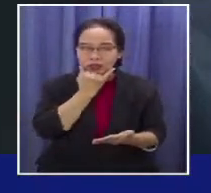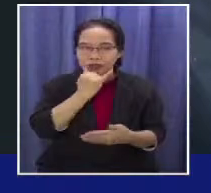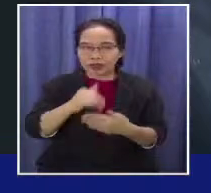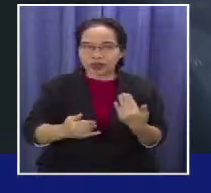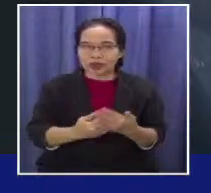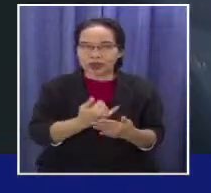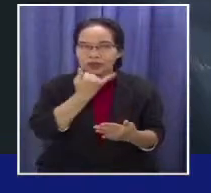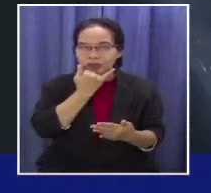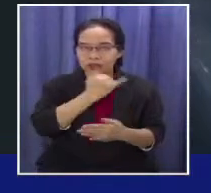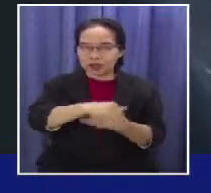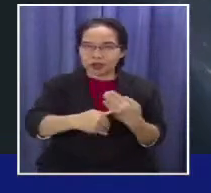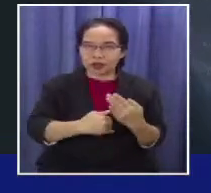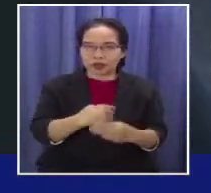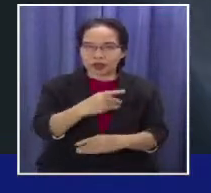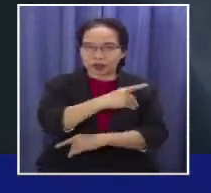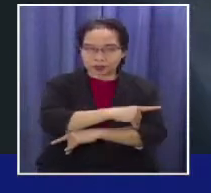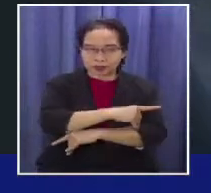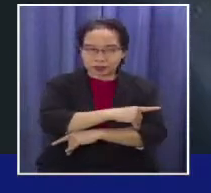the mistakes,